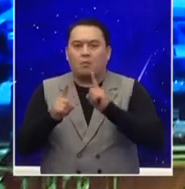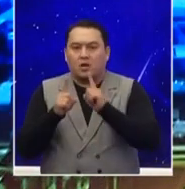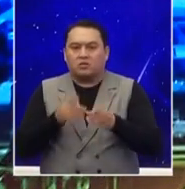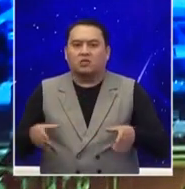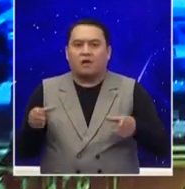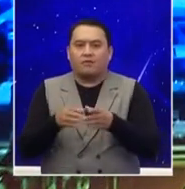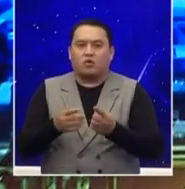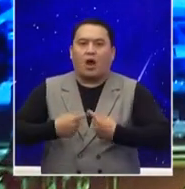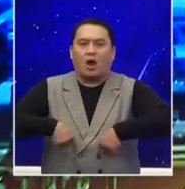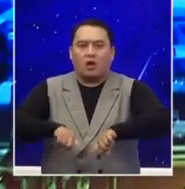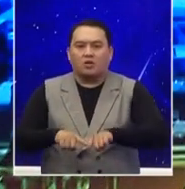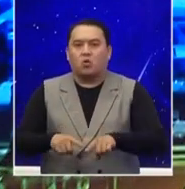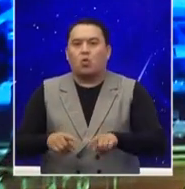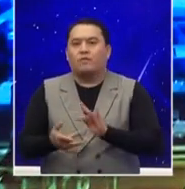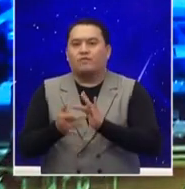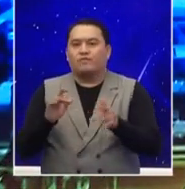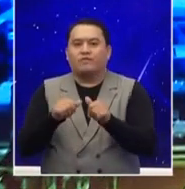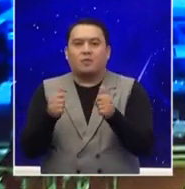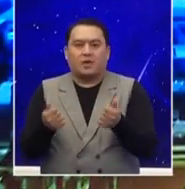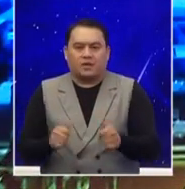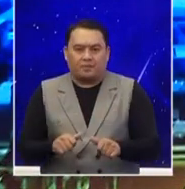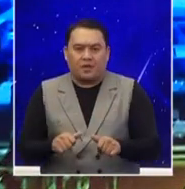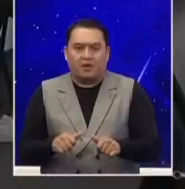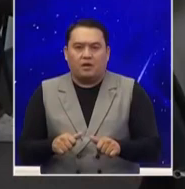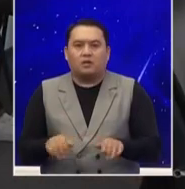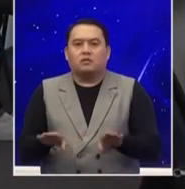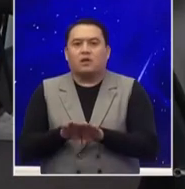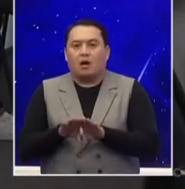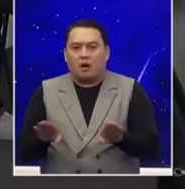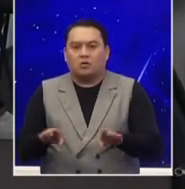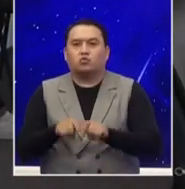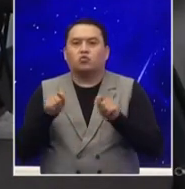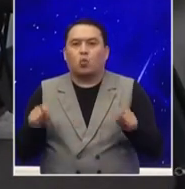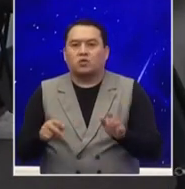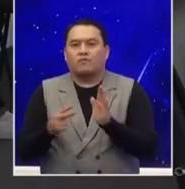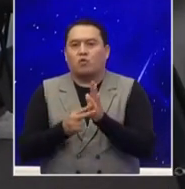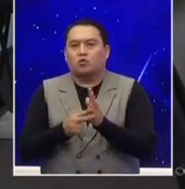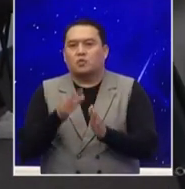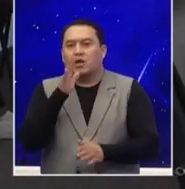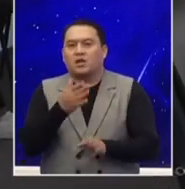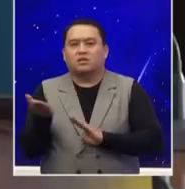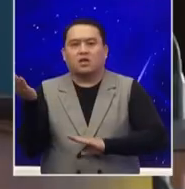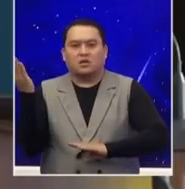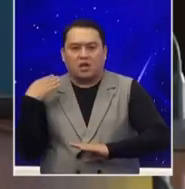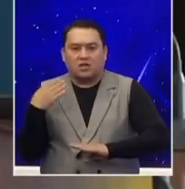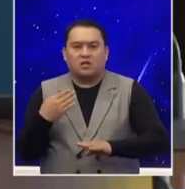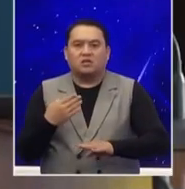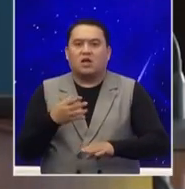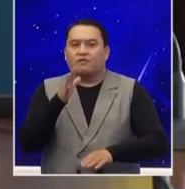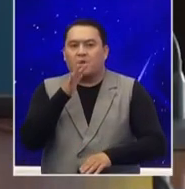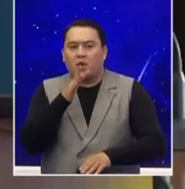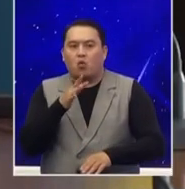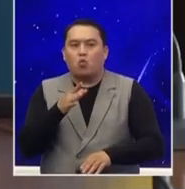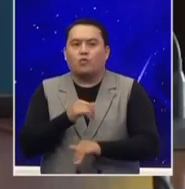которой организуется в дистанционном формате данная организация создана в области 8 лет назад зато время